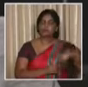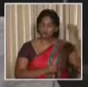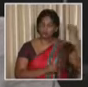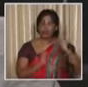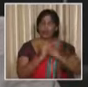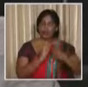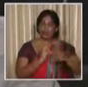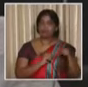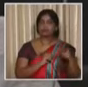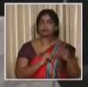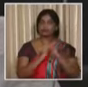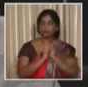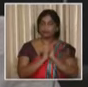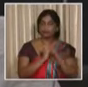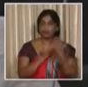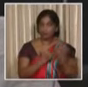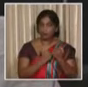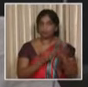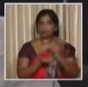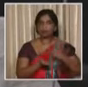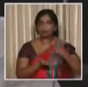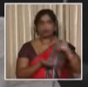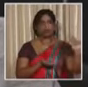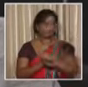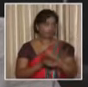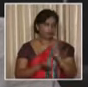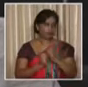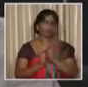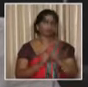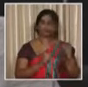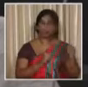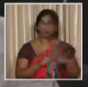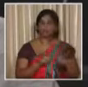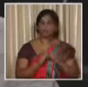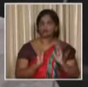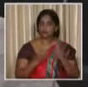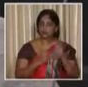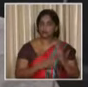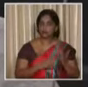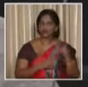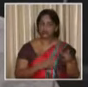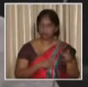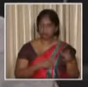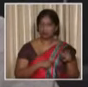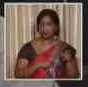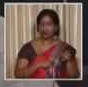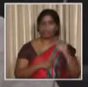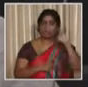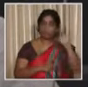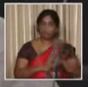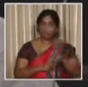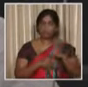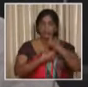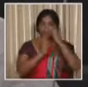ණයක් හැටියට රැකියාව ලැබුණ හැම පස්සේ අය කරගැනීමේ පදනම මත ලබා දීමේ කටයුතු අපි ආරම්භ කරලා තිනවා. මම හිතන්නේ එතකොට රුපියල් 15000ක්